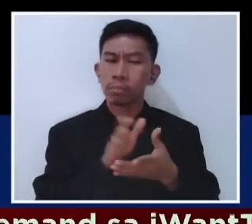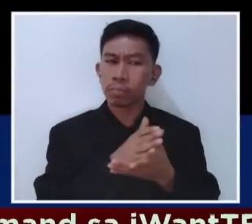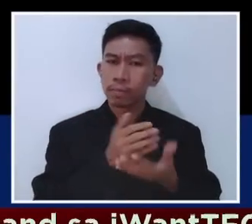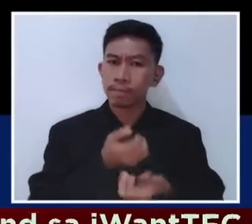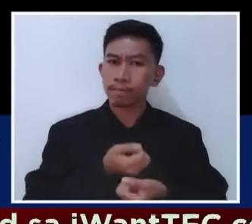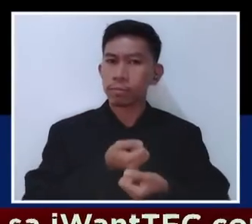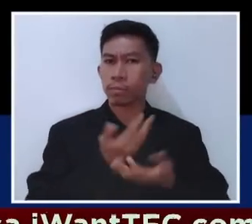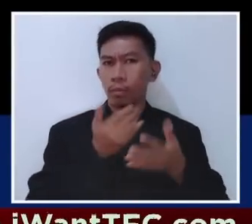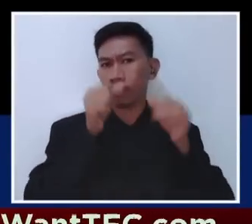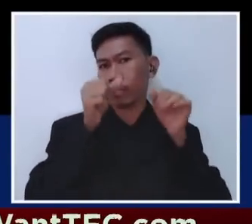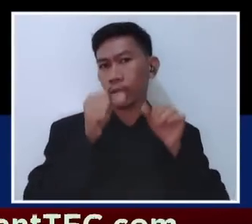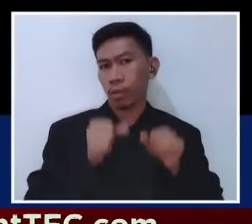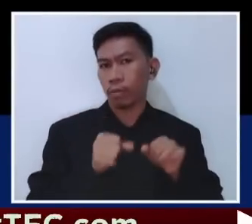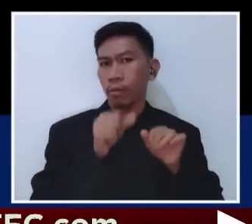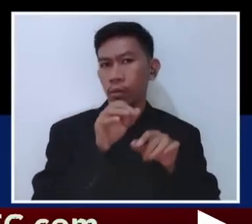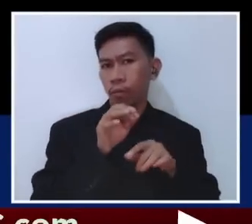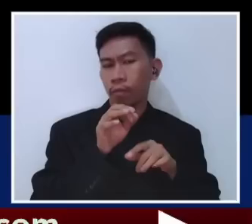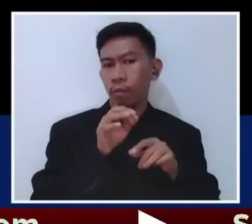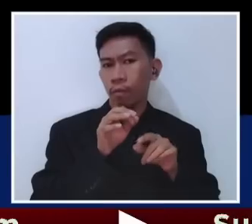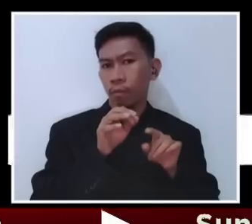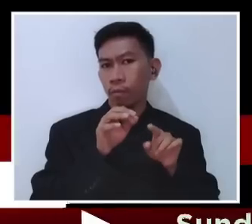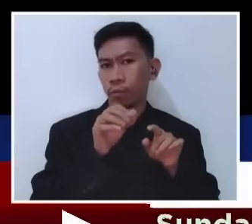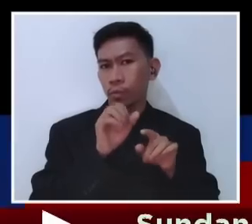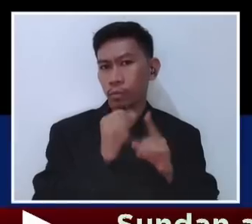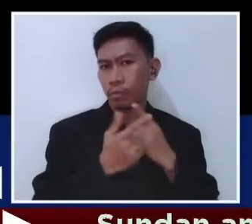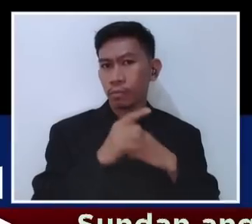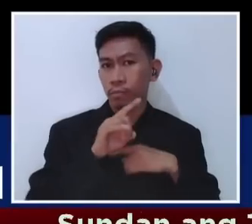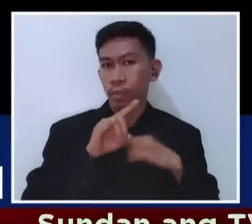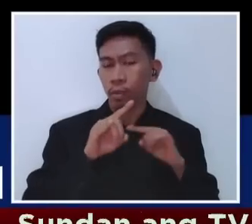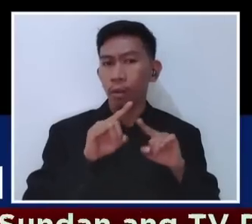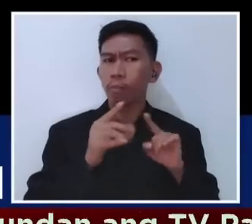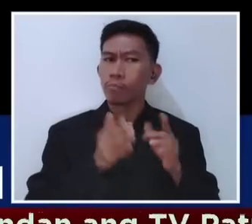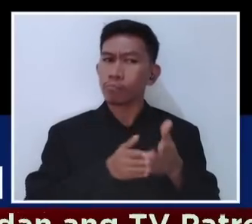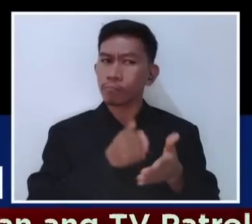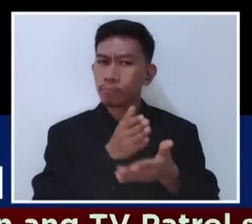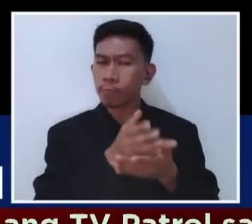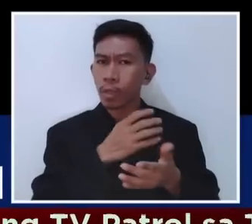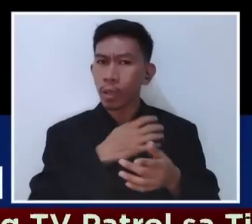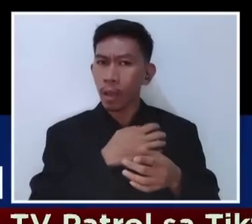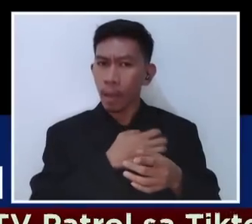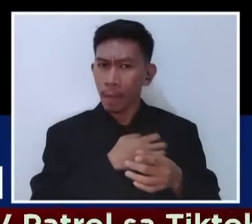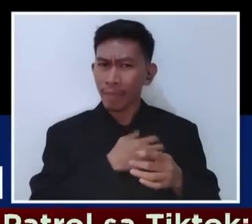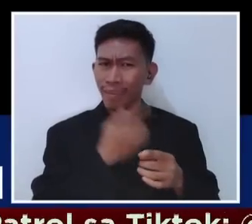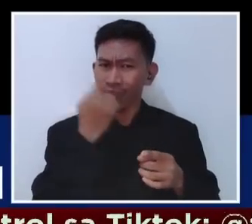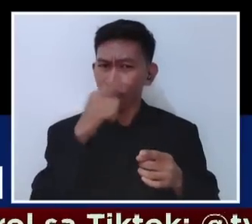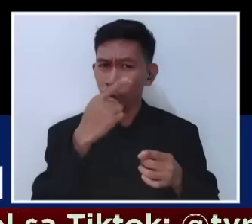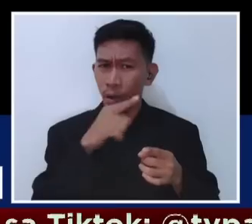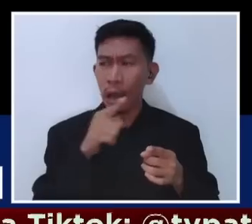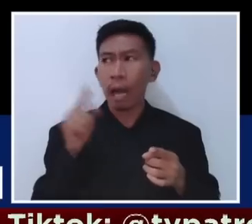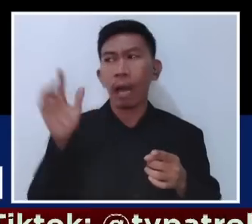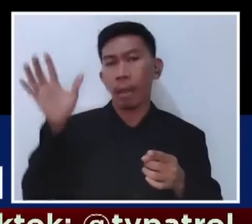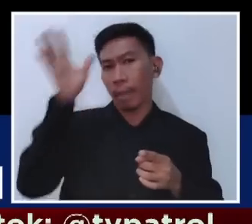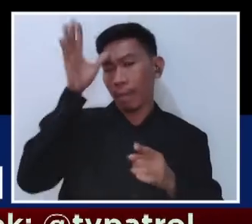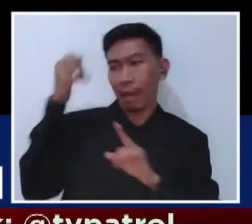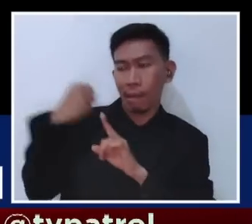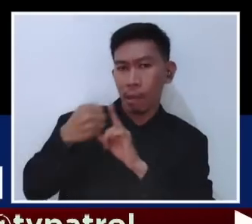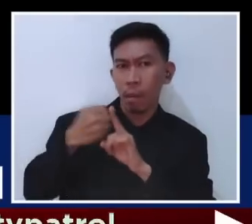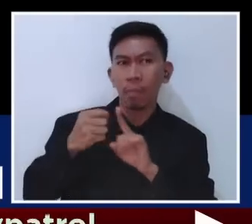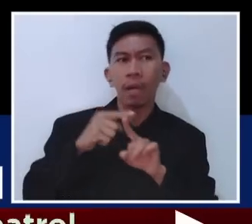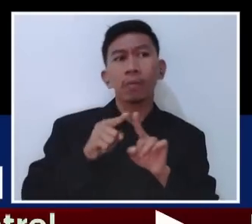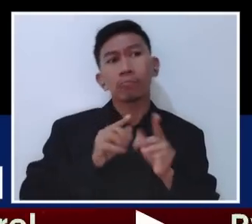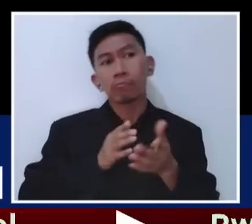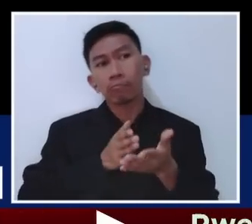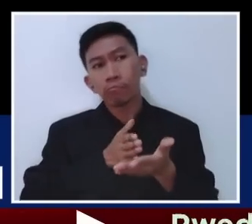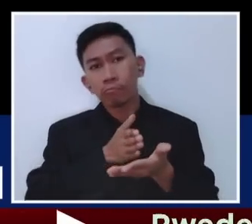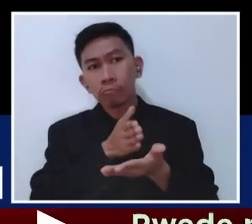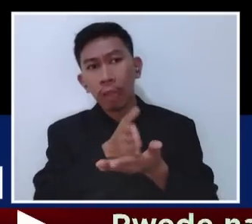media. Dumulog lang umano siya sa pulis para isumbong ang umano'y pambubugbog sa kanya ng kanyang tatay. Pero imbes na